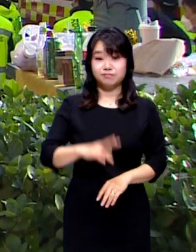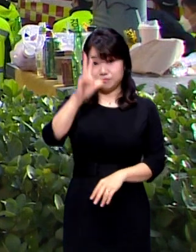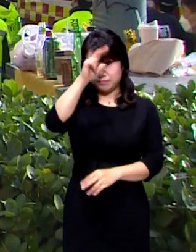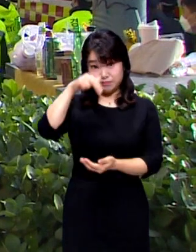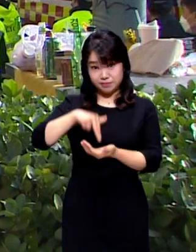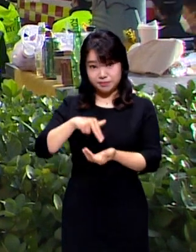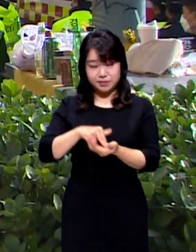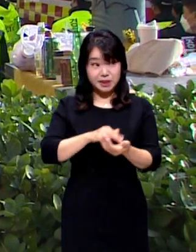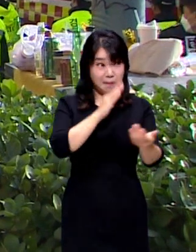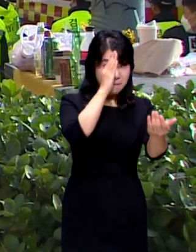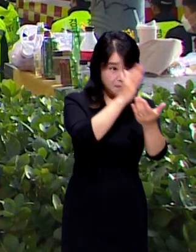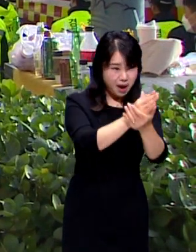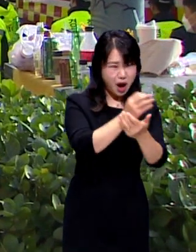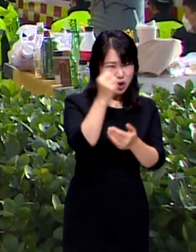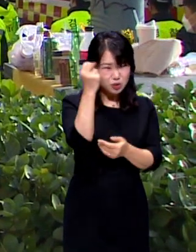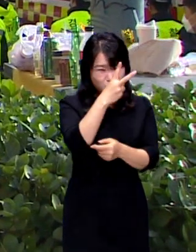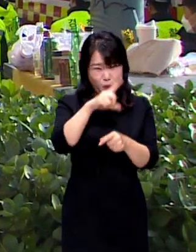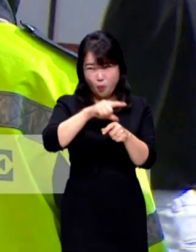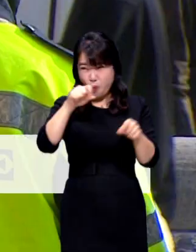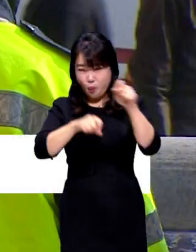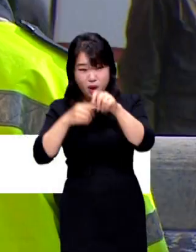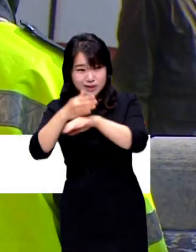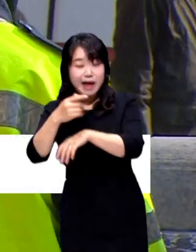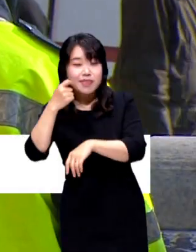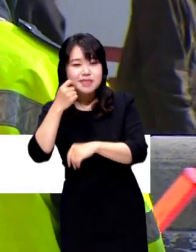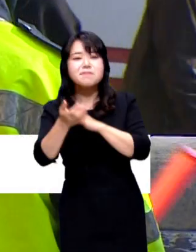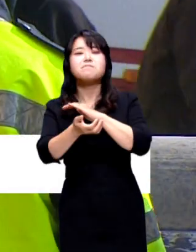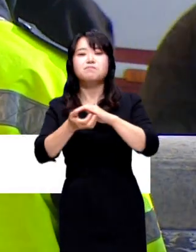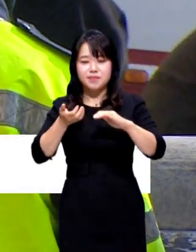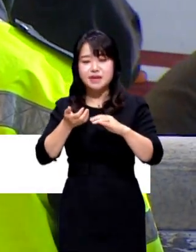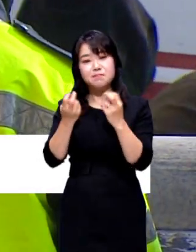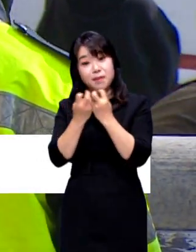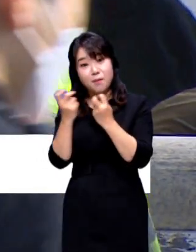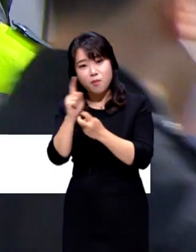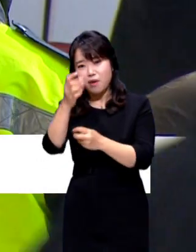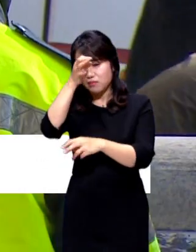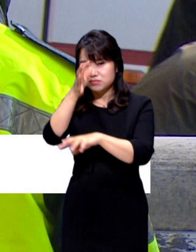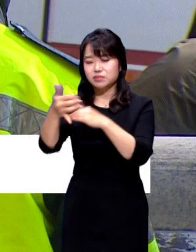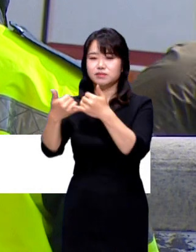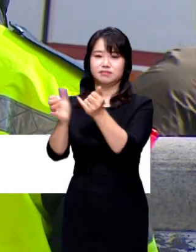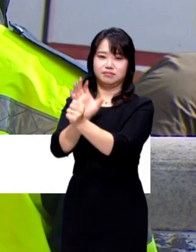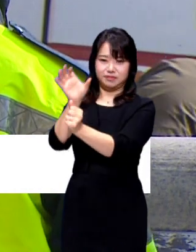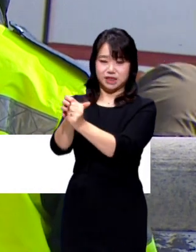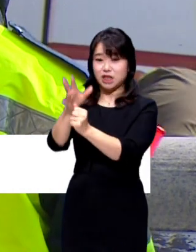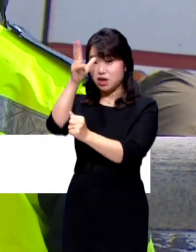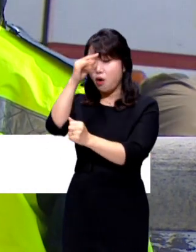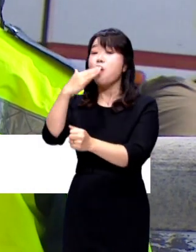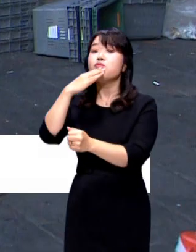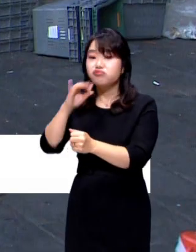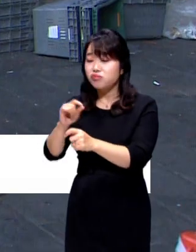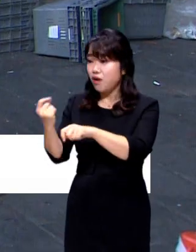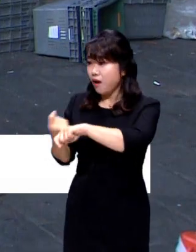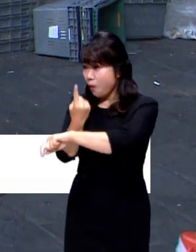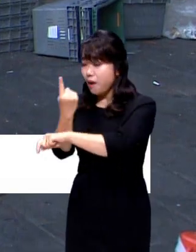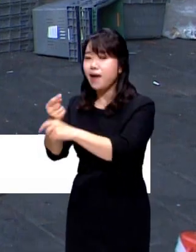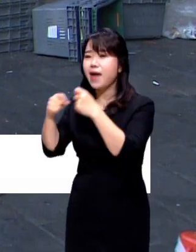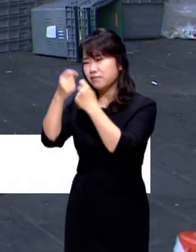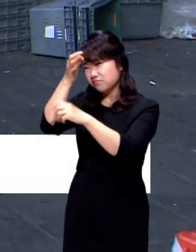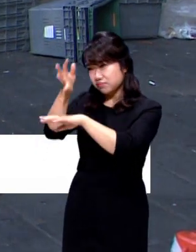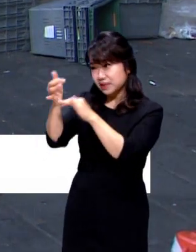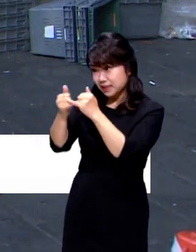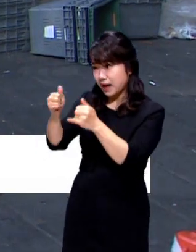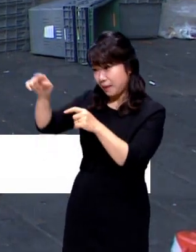경찰은 사건 재발 방지를 위해 경찰 대혁신 TF를 구성합니다. 경찰 실무자뿐 아니라 민간 전문가들을 자문위원으로